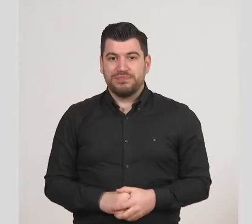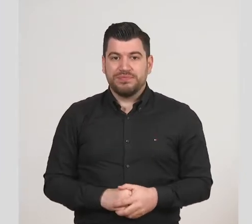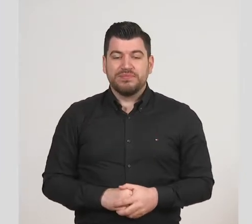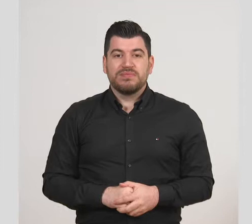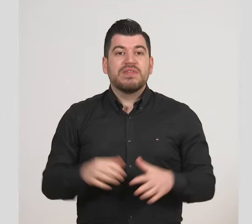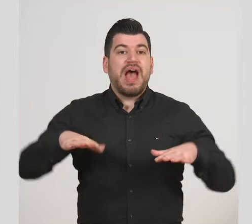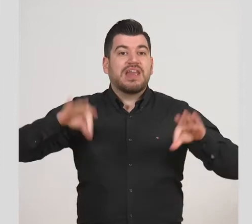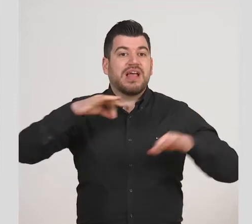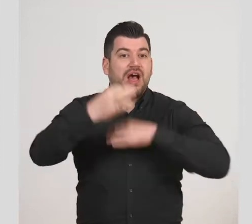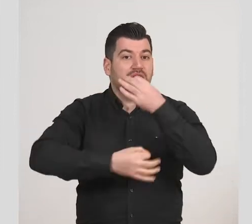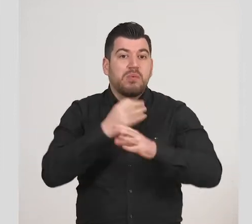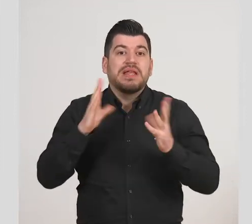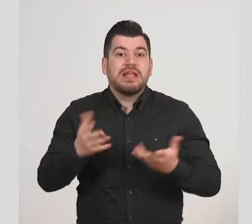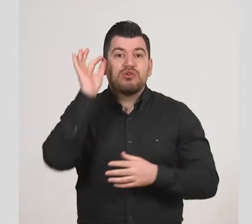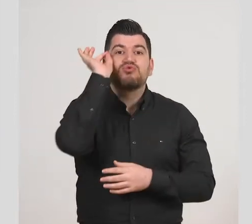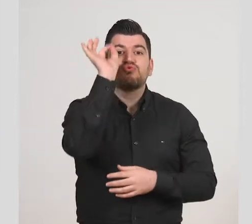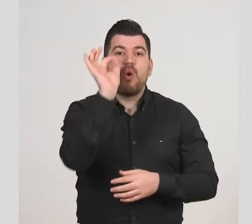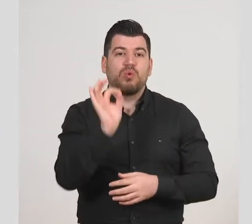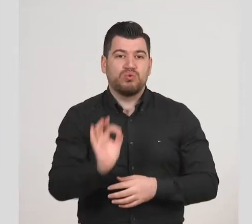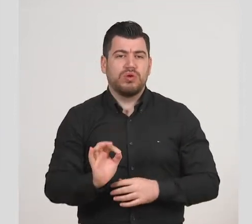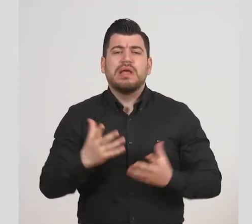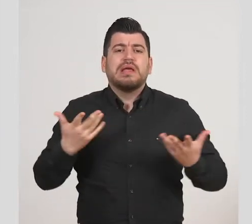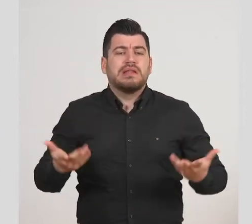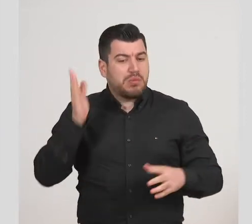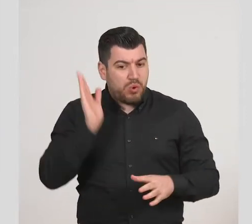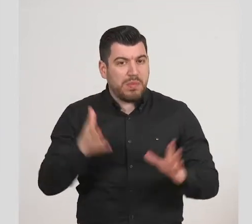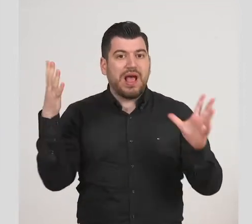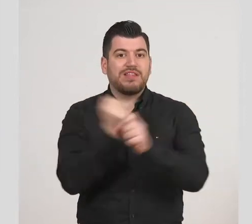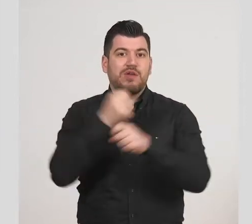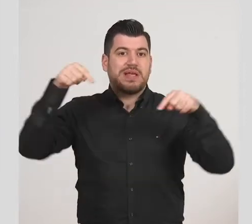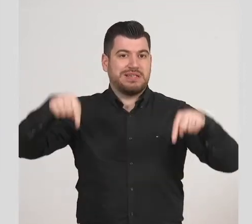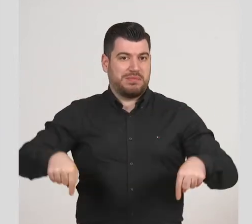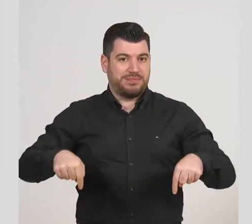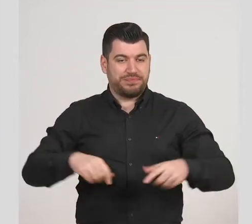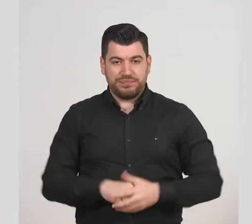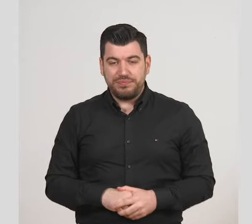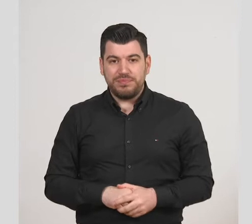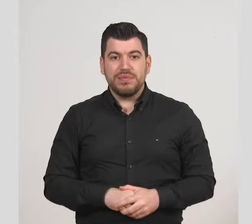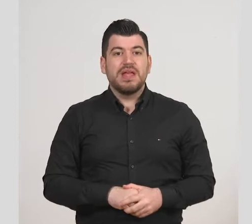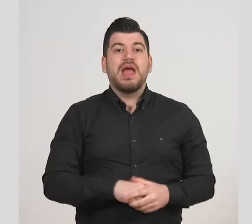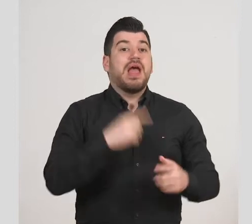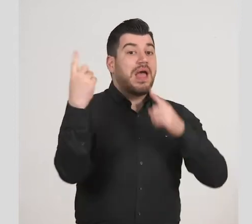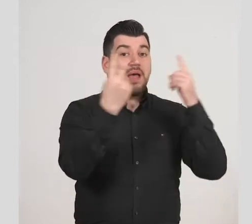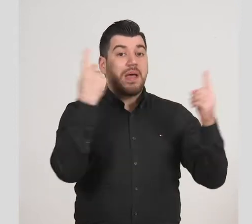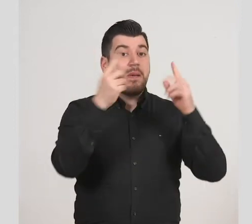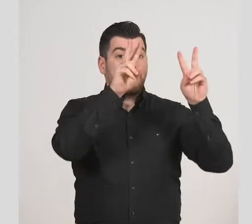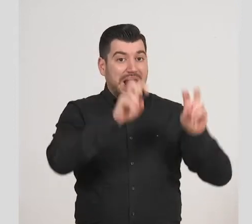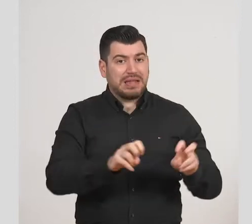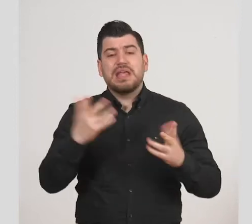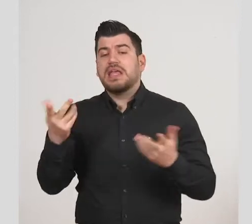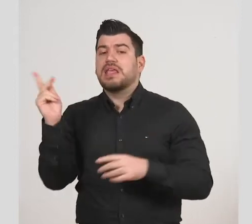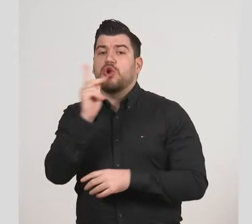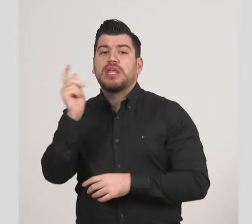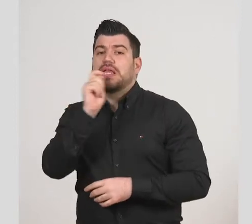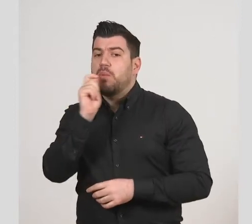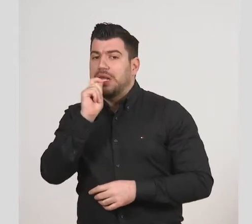Καταρχάς θα ξεκινήσουμε με τους στόχους μας. Τι μπορούμε να καταφέρουμε σήμερα από την πλευρά της μελέτης περιβάλλοντος ή της κοινωνικής και